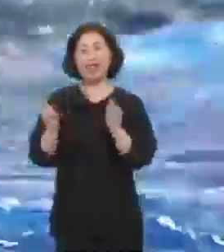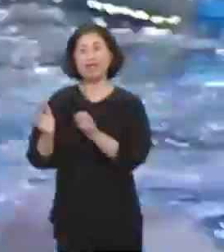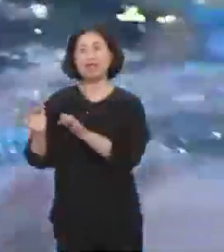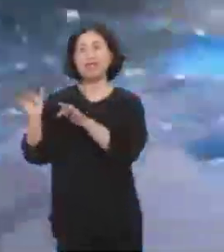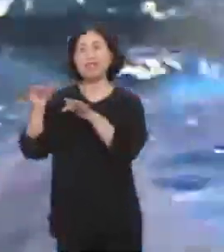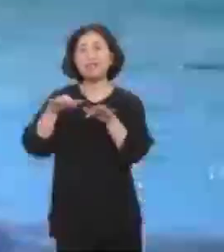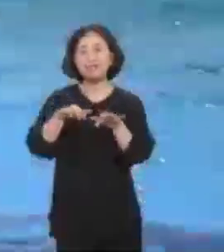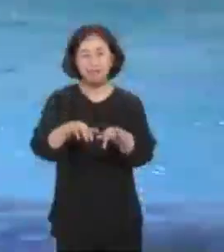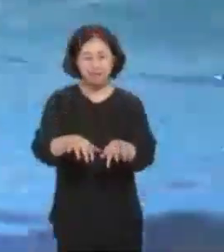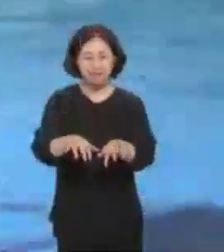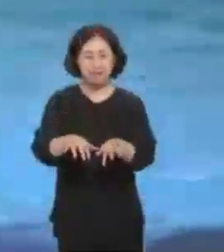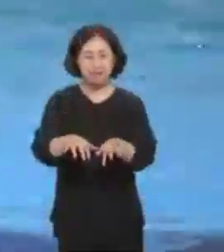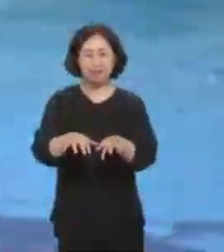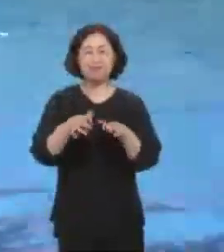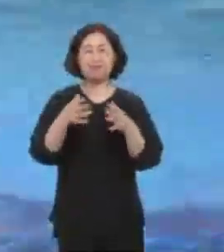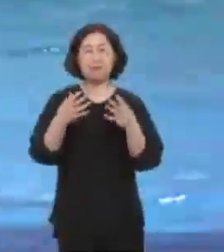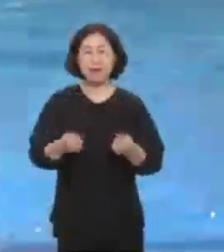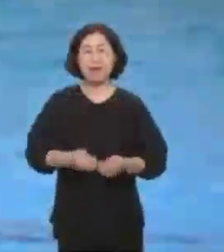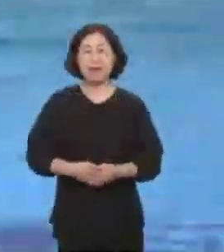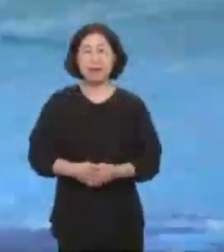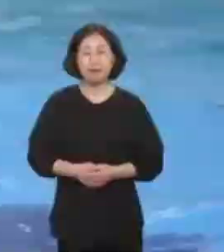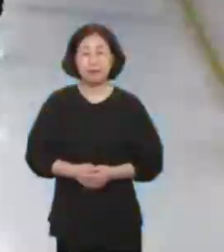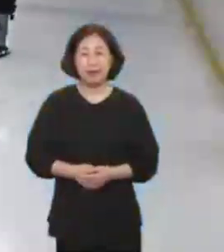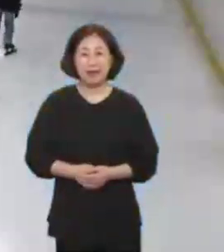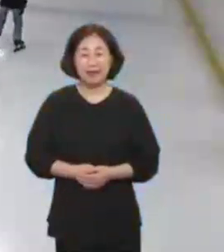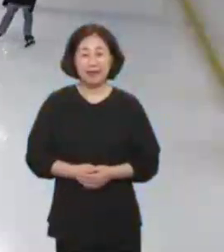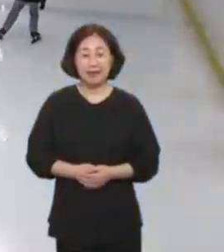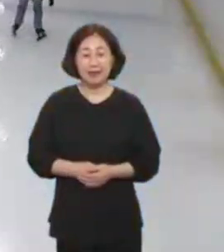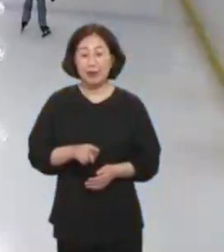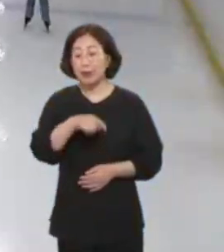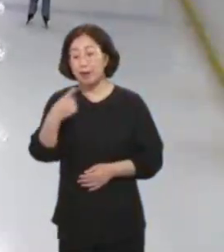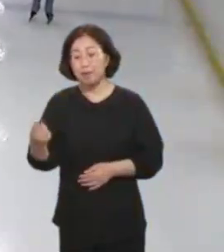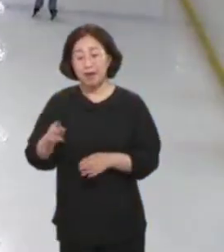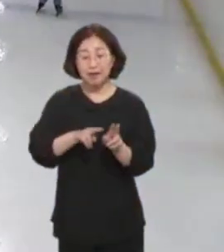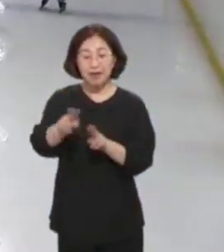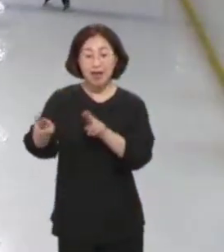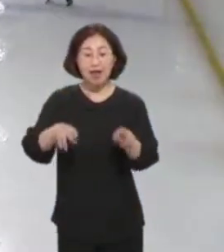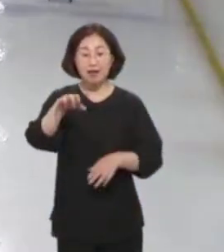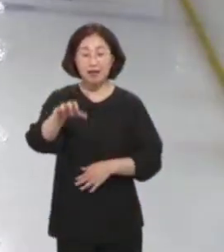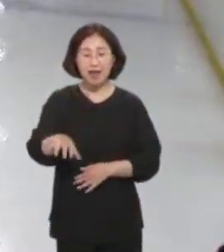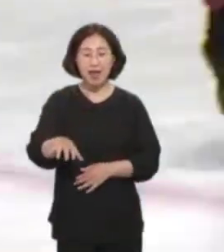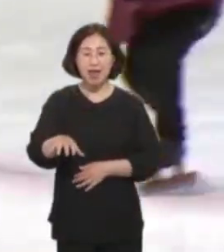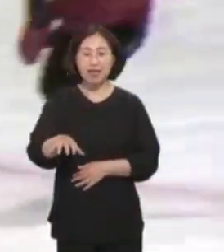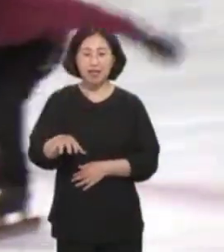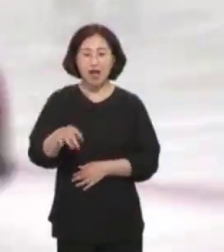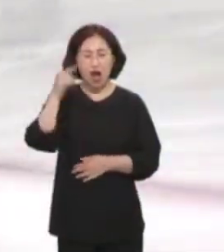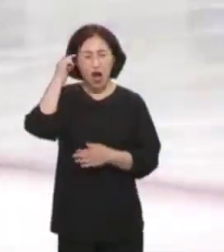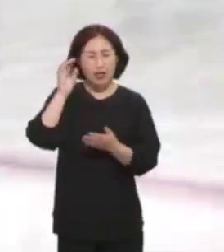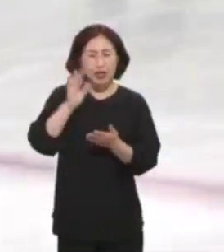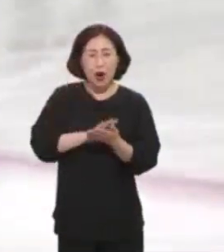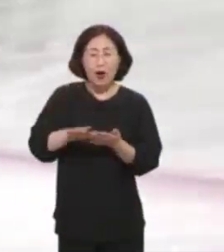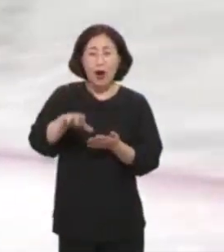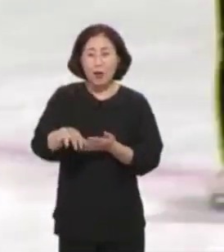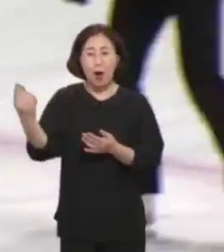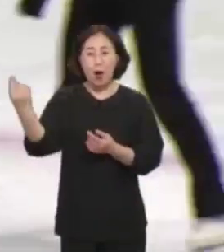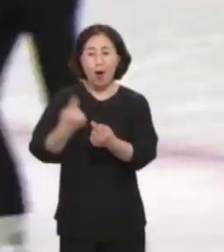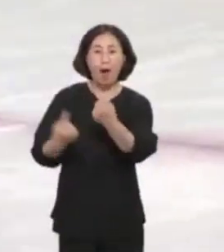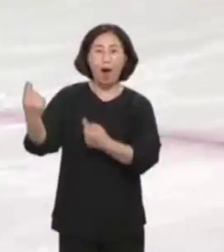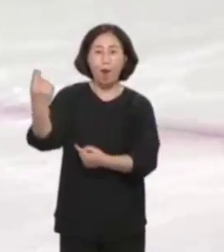온 시민들의 발걸음이 이어졌습니다. 바로 옆 스케이트장엔 때 아닌 추위를 즐기러 온 사람들로